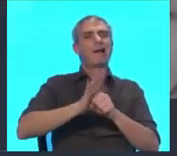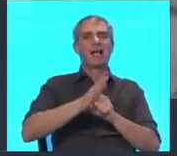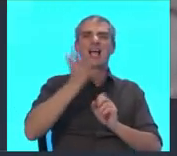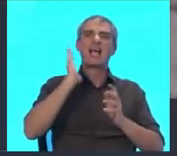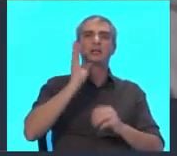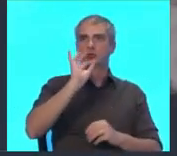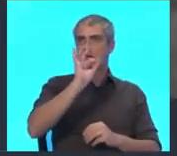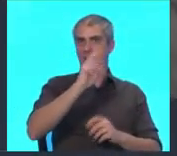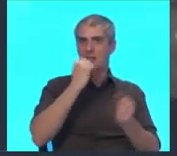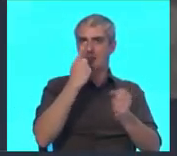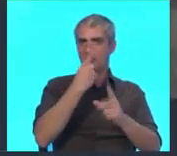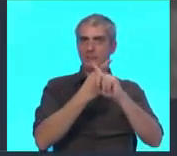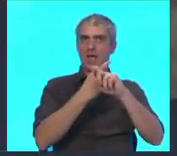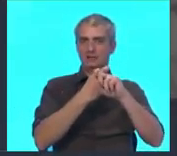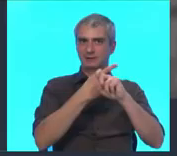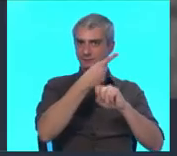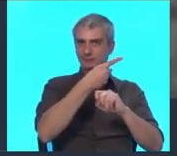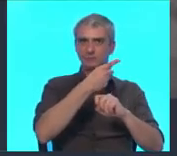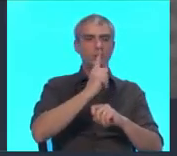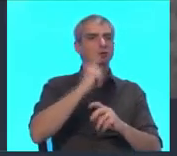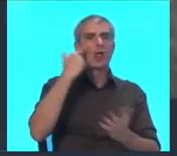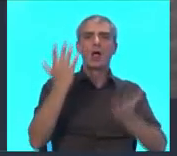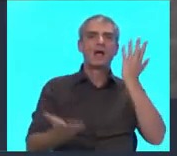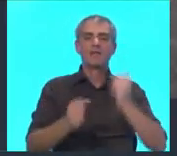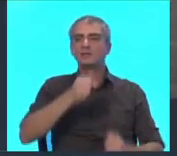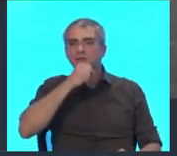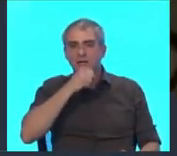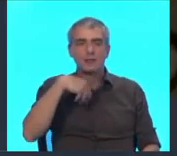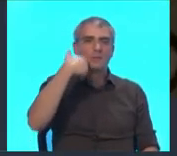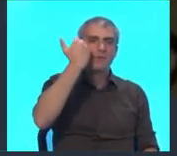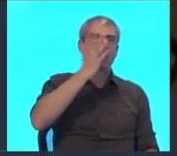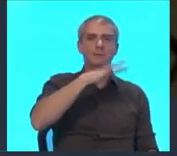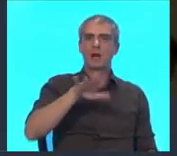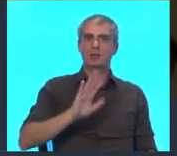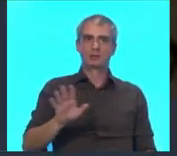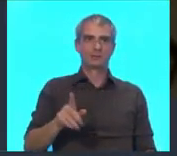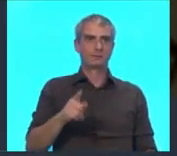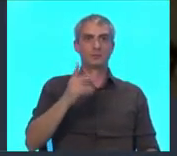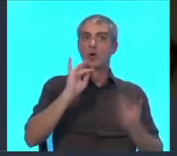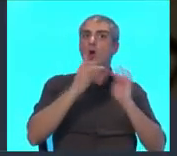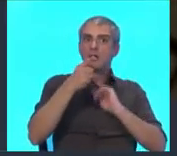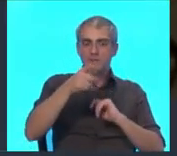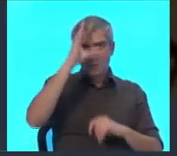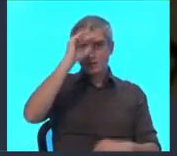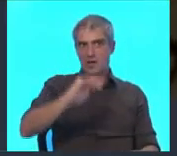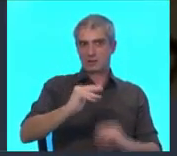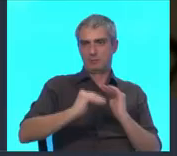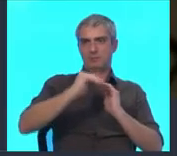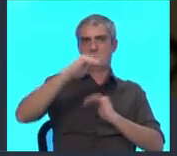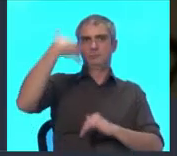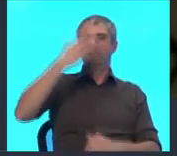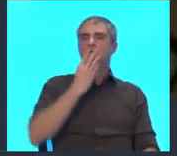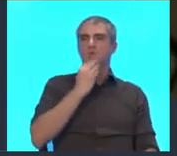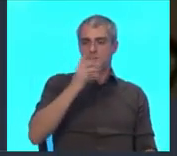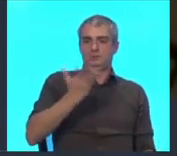של הנאצים. זו שלא הבדילה בין זקנים, מבוגרים וילדים. The enemy is the growing up to be a Jew that could